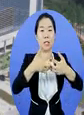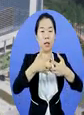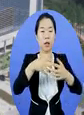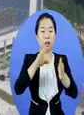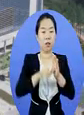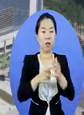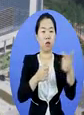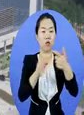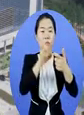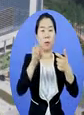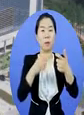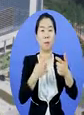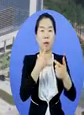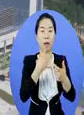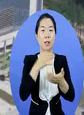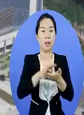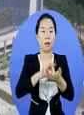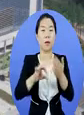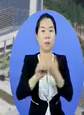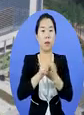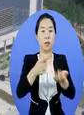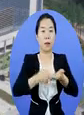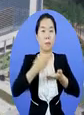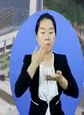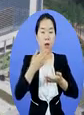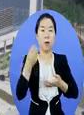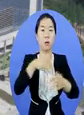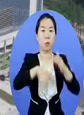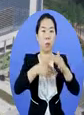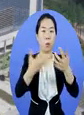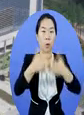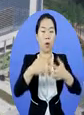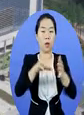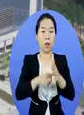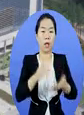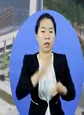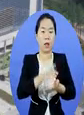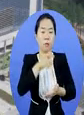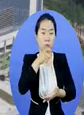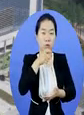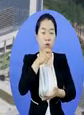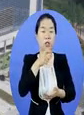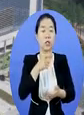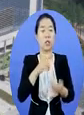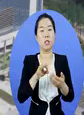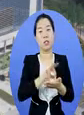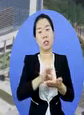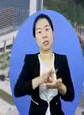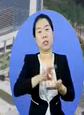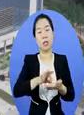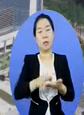냉장실을 60%만 채우는 게 좋다고 합니다. 또 세탁기도 온수로 세탁할 경우에는 에너지의 90%가 물을 데우는